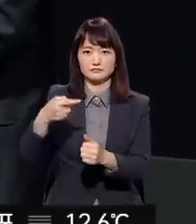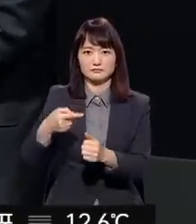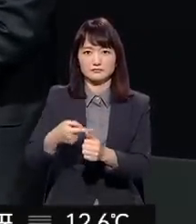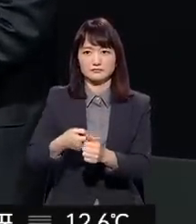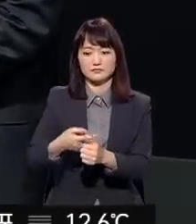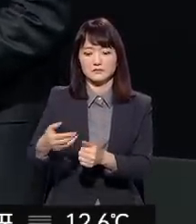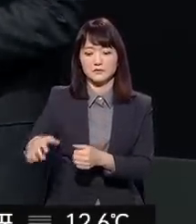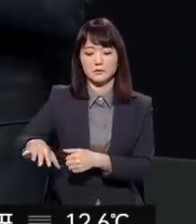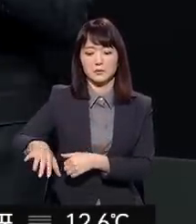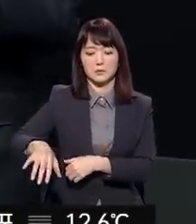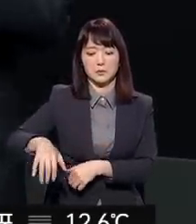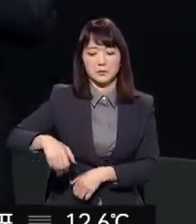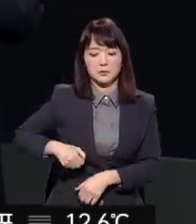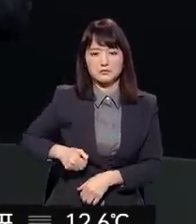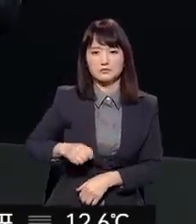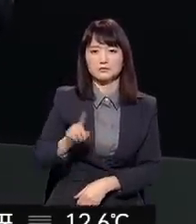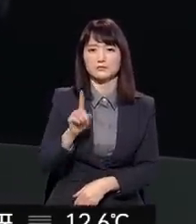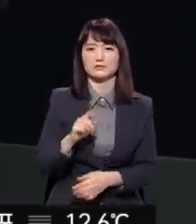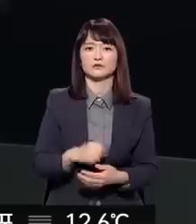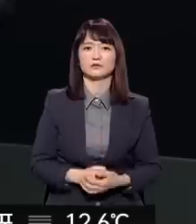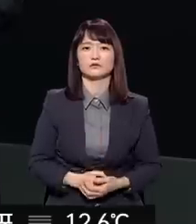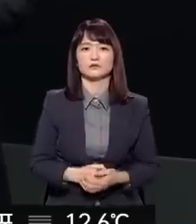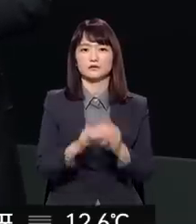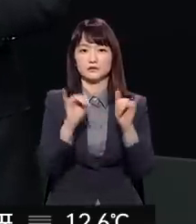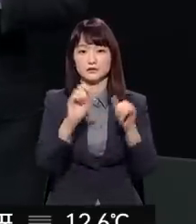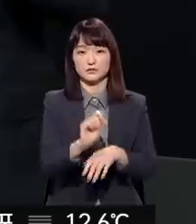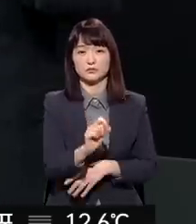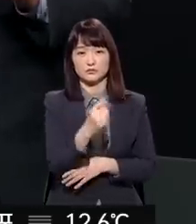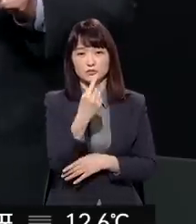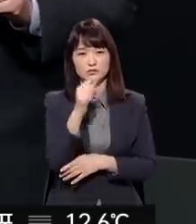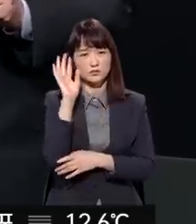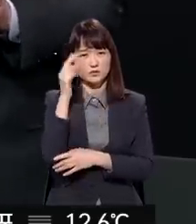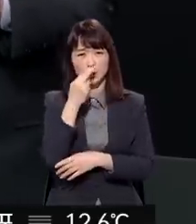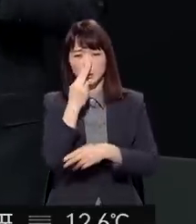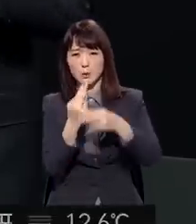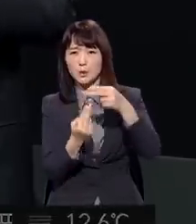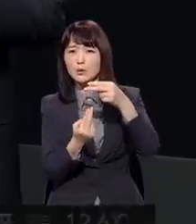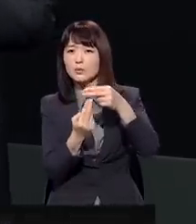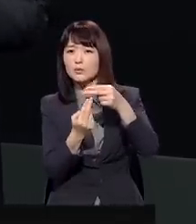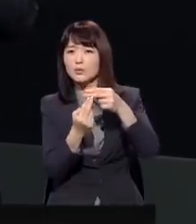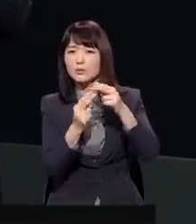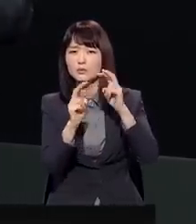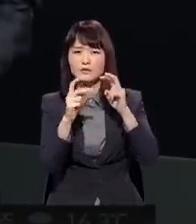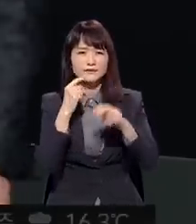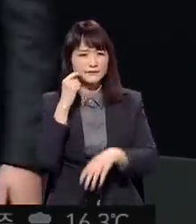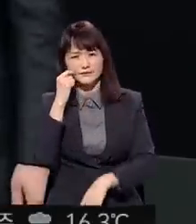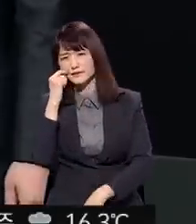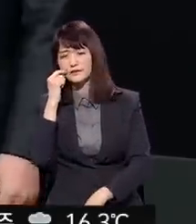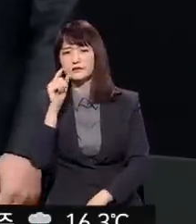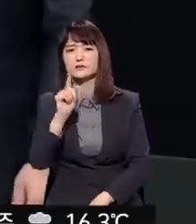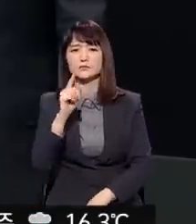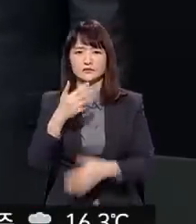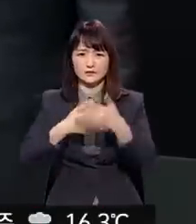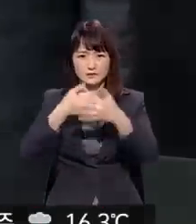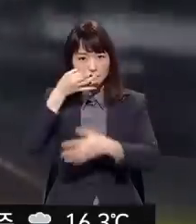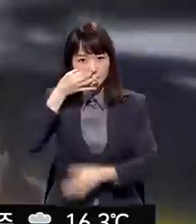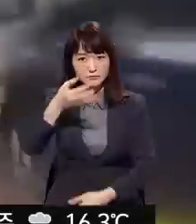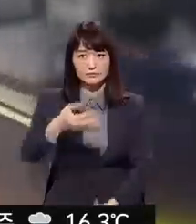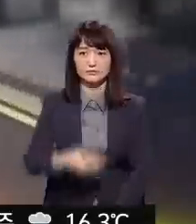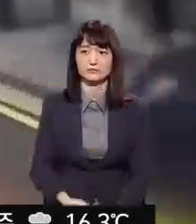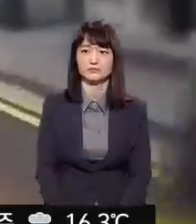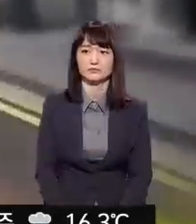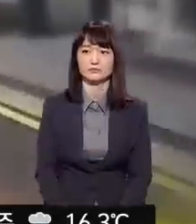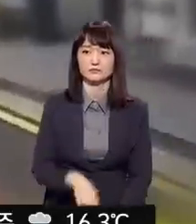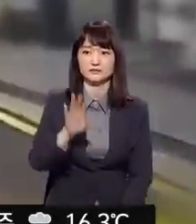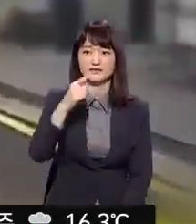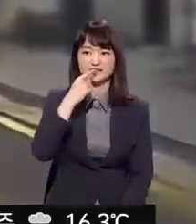자연스럽게 쓰기입니다. 자, 이 사람들 때문에 이런 사람들 때문에 요즘 보험사가 핫하다죠. 영상 보시죠. 자,